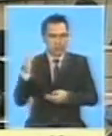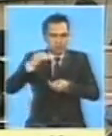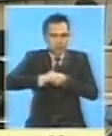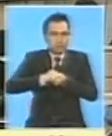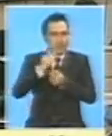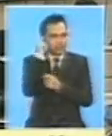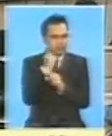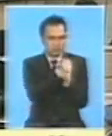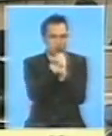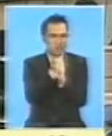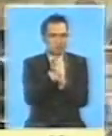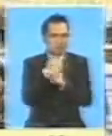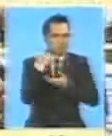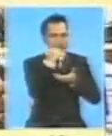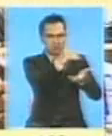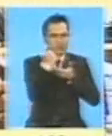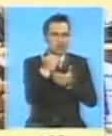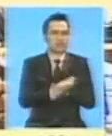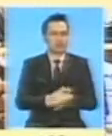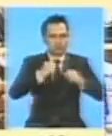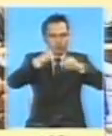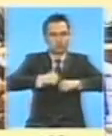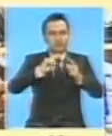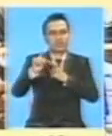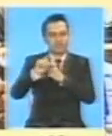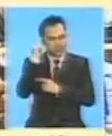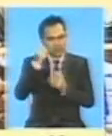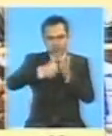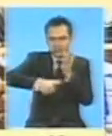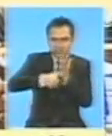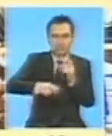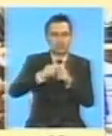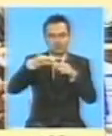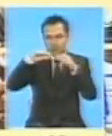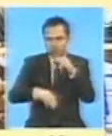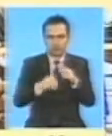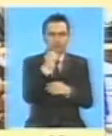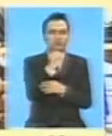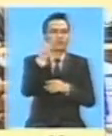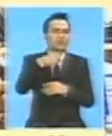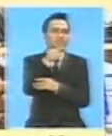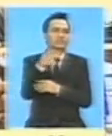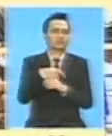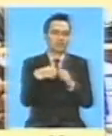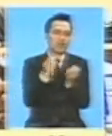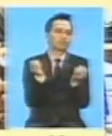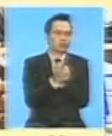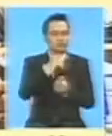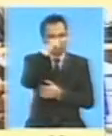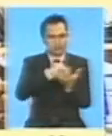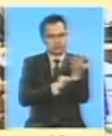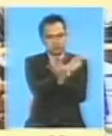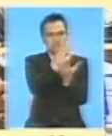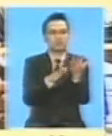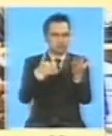การจีดการทางการค้ามีข้อตกลง FTA มีข้อตกลงเรื่องภาษีลดภาษีศูนย์ตัวแทนมีผลกระทบกับประเทศไทยทั้งสิ้นนะครับเพราะนั้